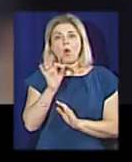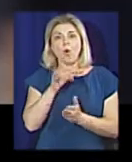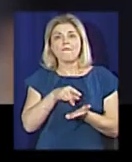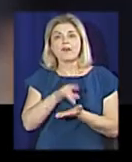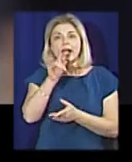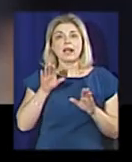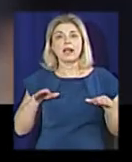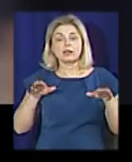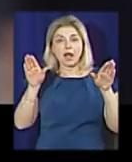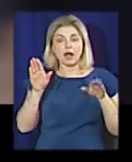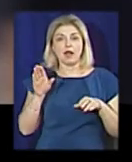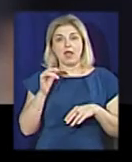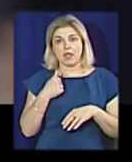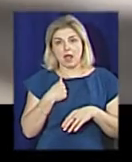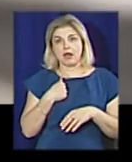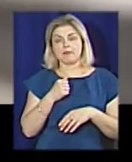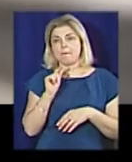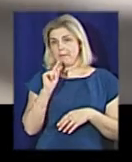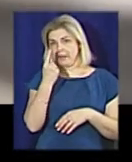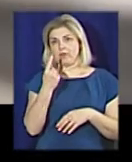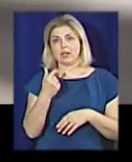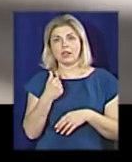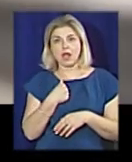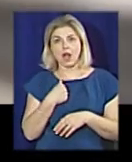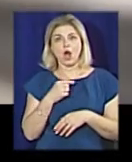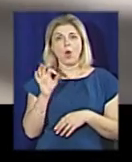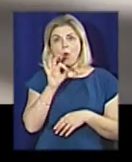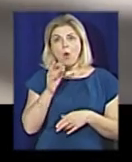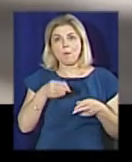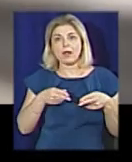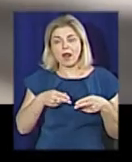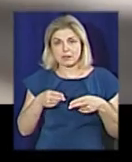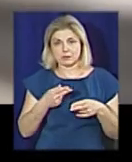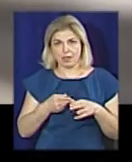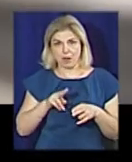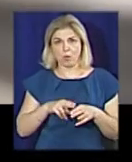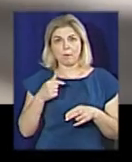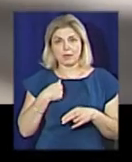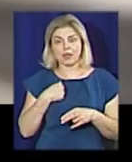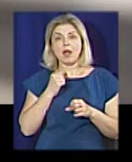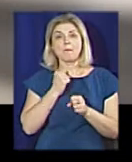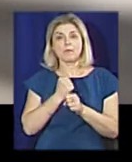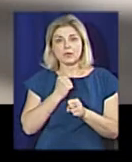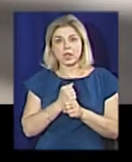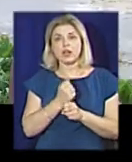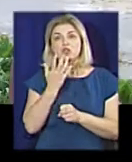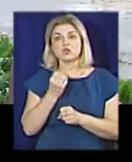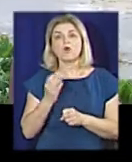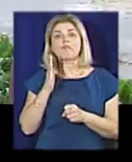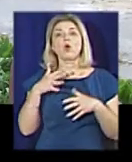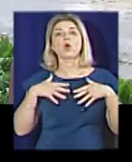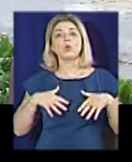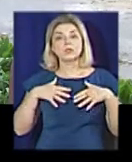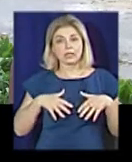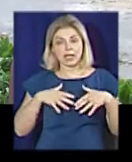вылету, а я насамперед заручник щодо операції, яку мені могли б зробити ще в Грузії, другу операцію,